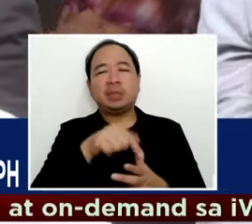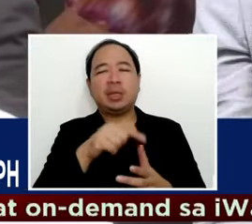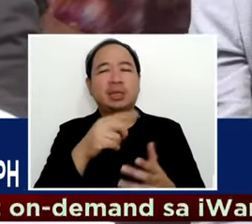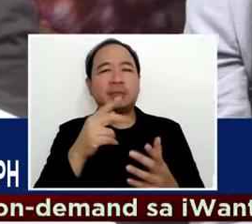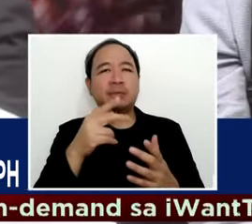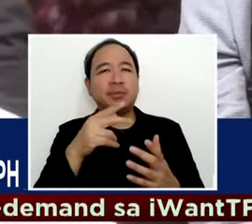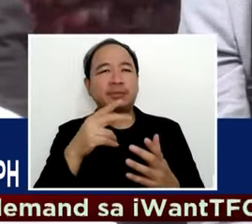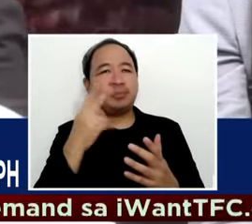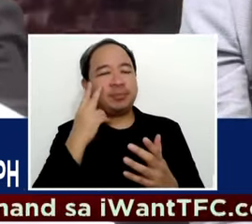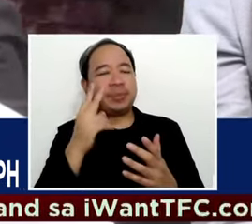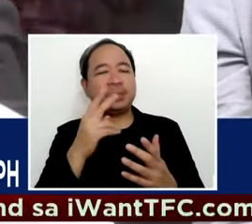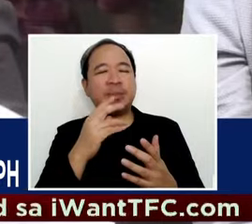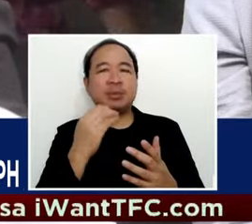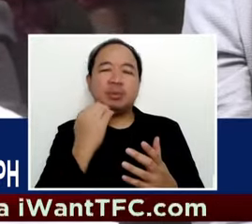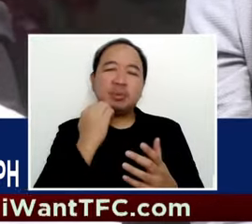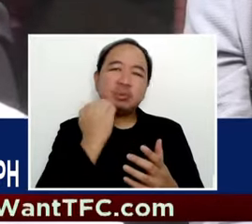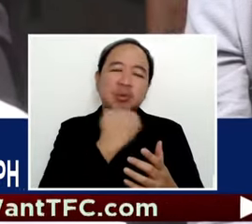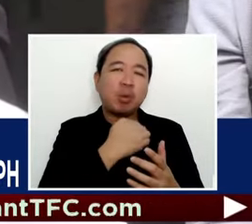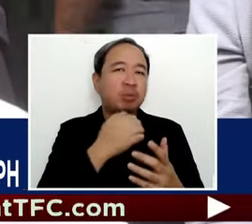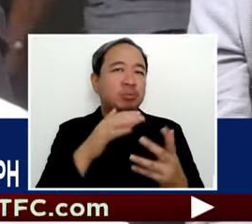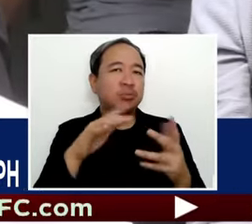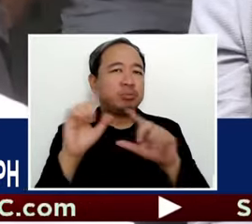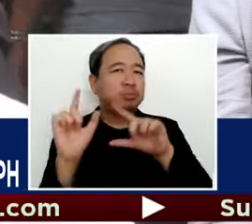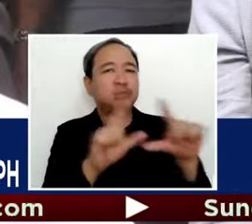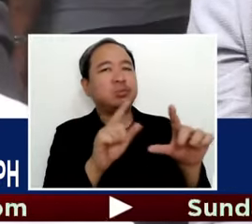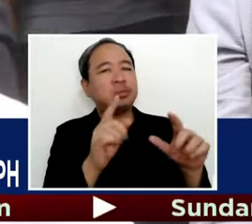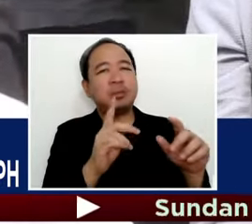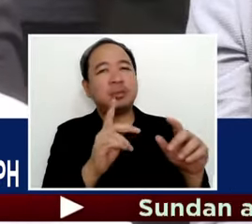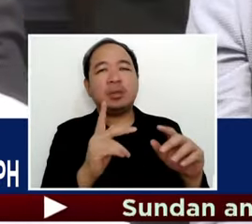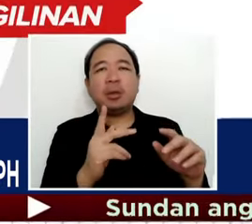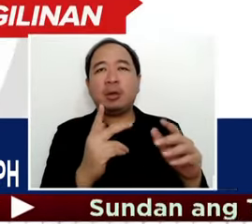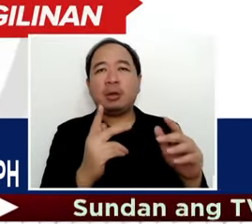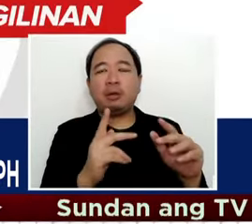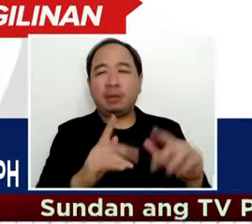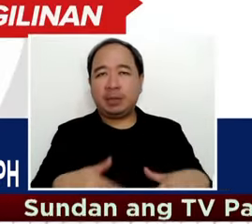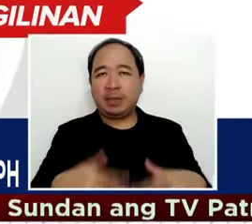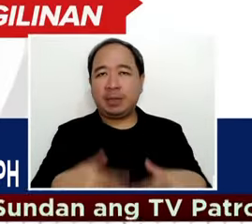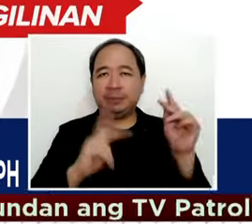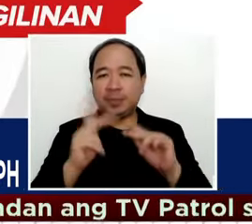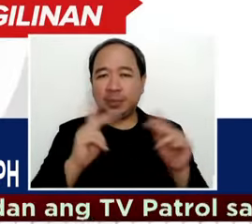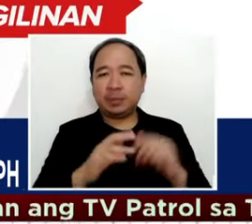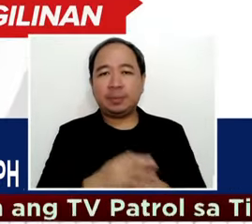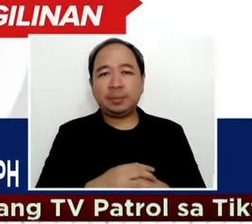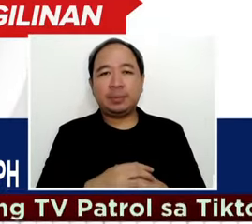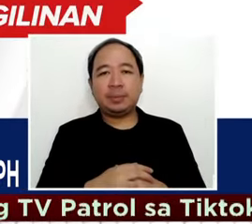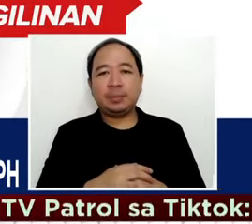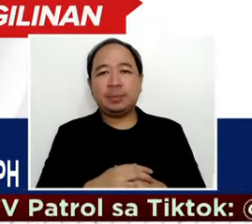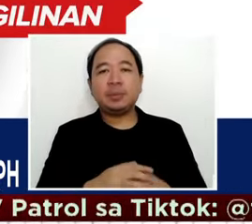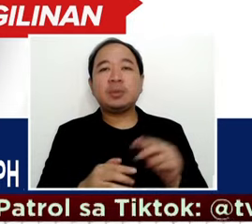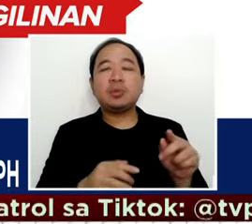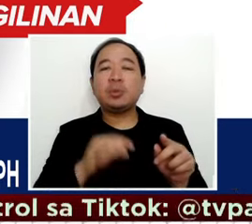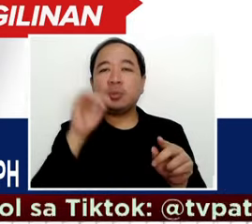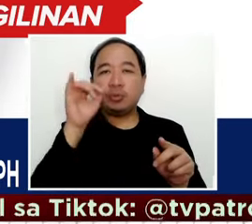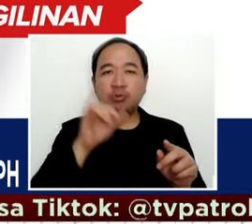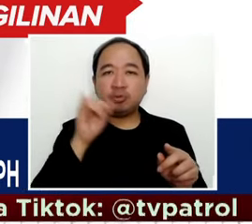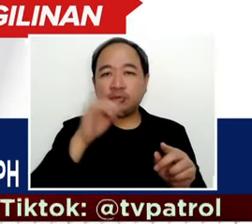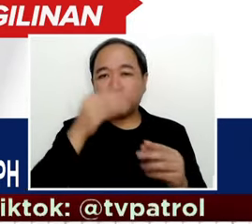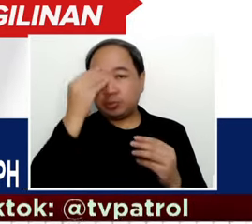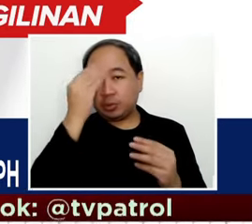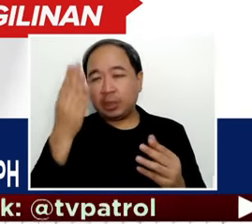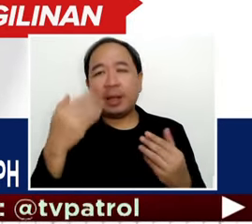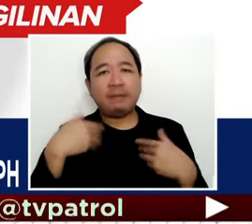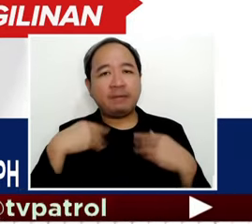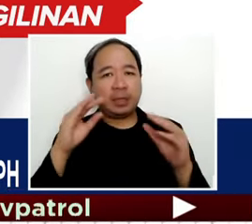mga pagwawasak ng mga pagkataon. Sa isang pahayag, sinabi po naman ng YouTube na may malinaw